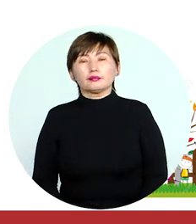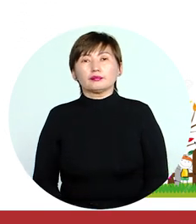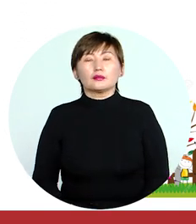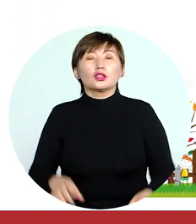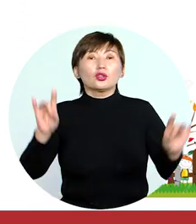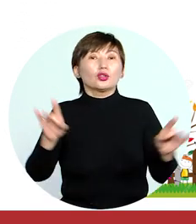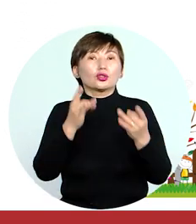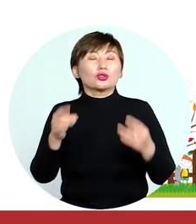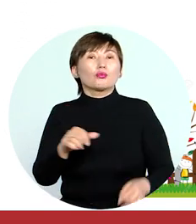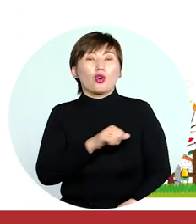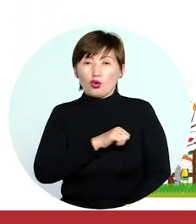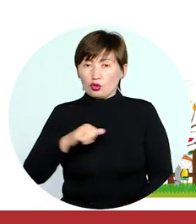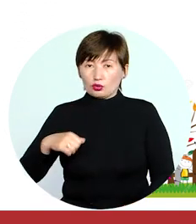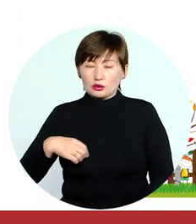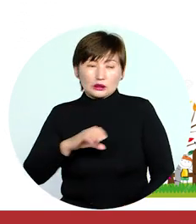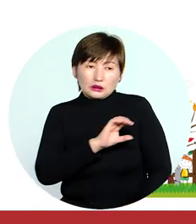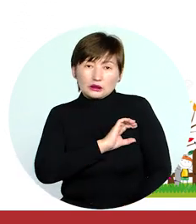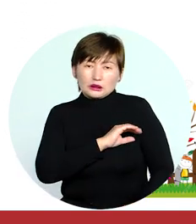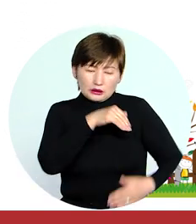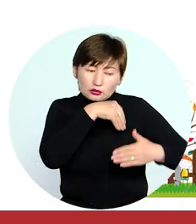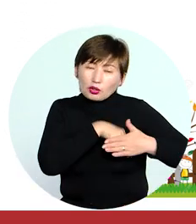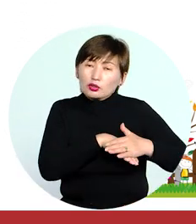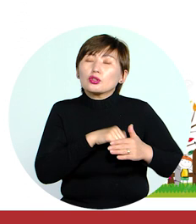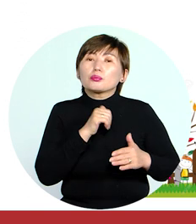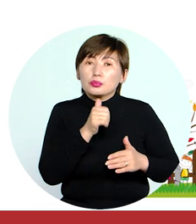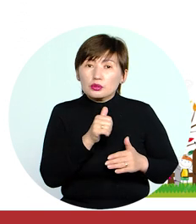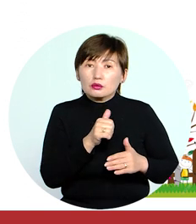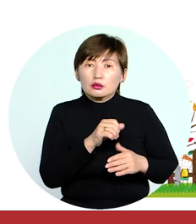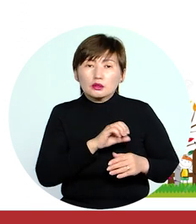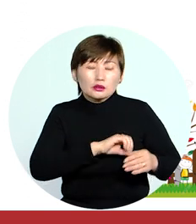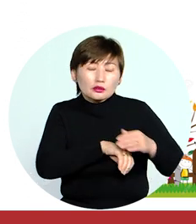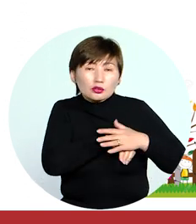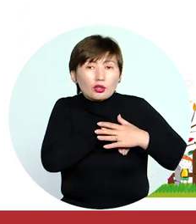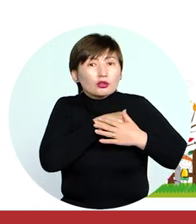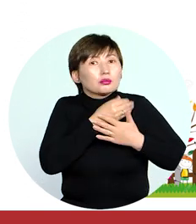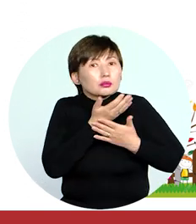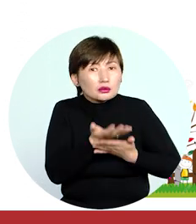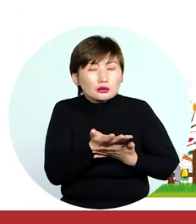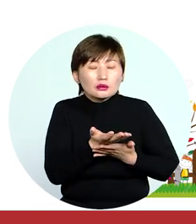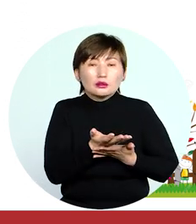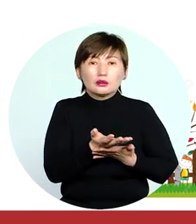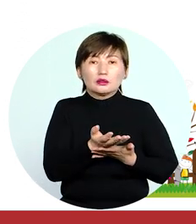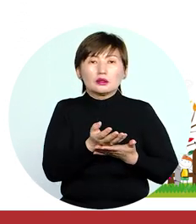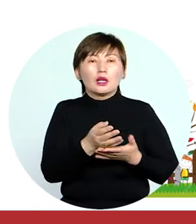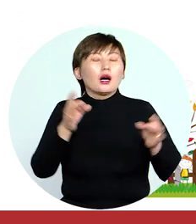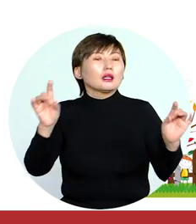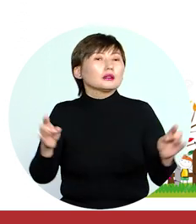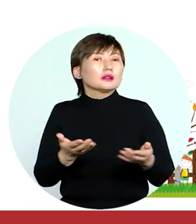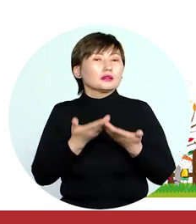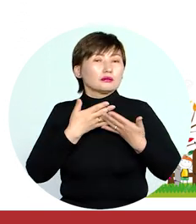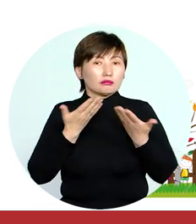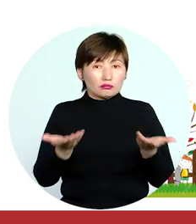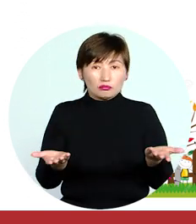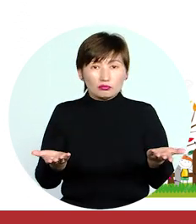хөгжим өөрөө зөвхөн одоо миний сэтгэлийн дотоод ертөнц биш. Миний энэ дотоод ертөнцөөр би болсон хөгжим эргээд гадаад